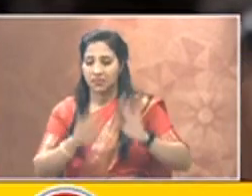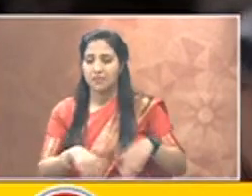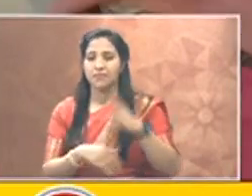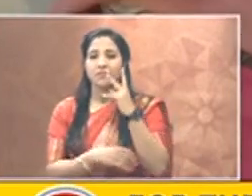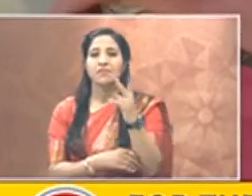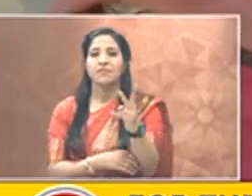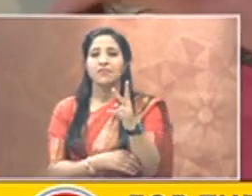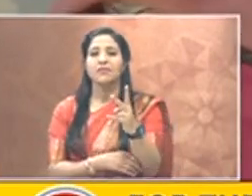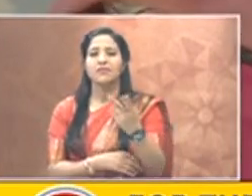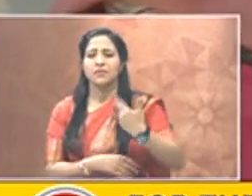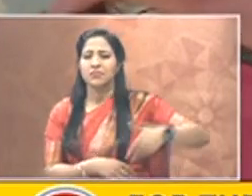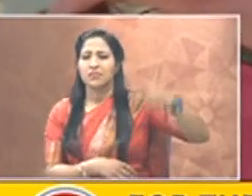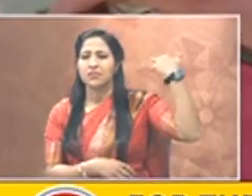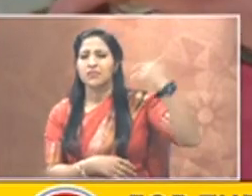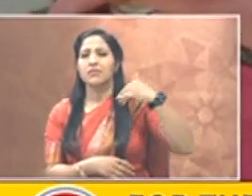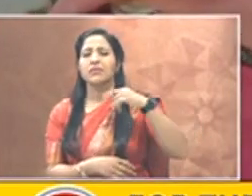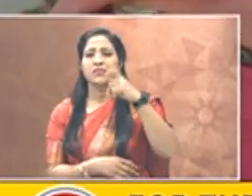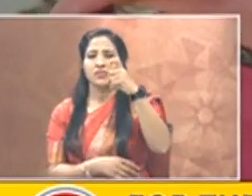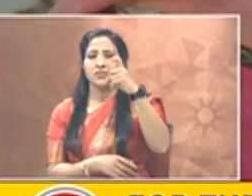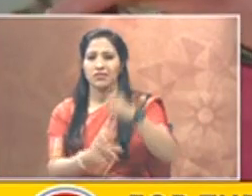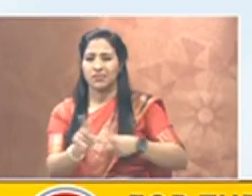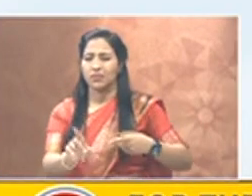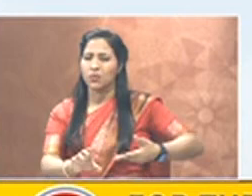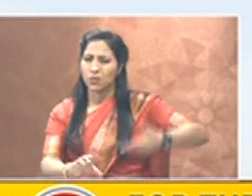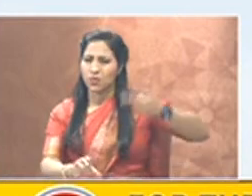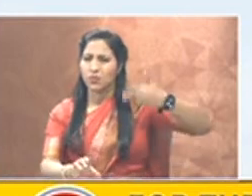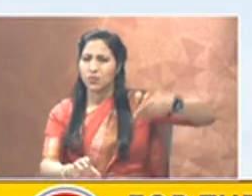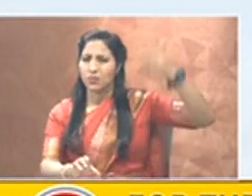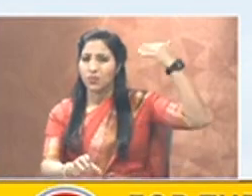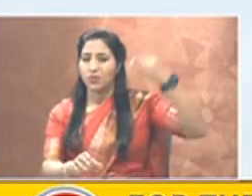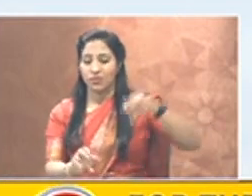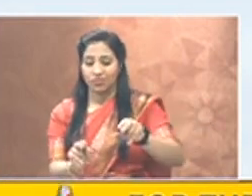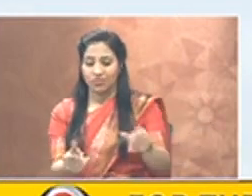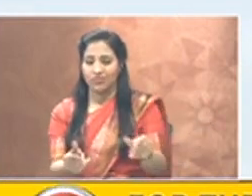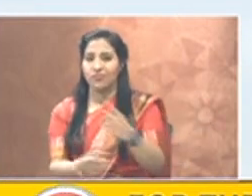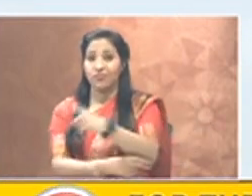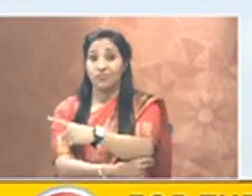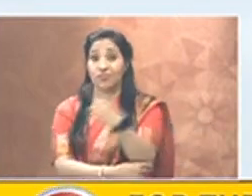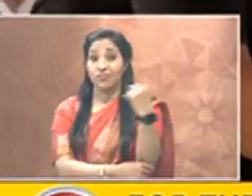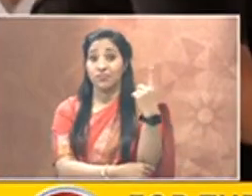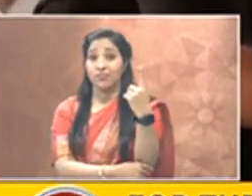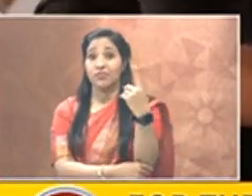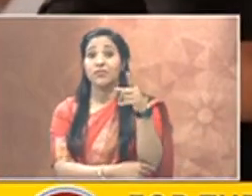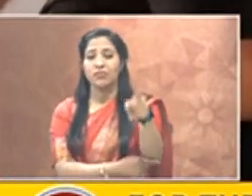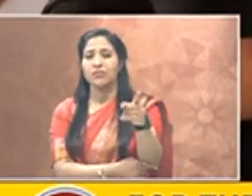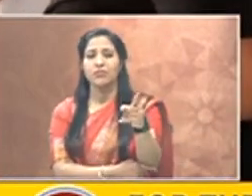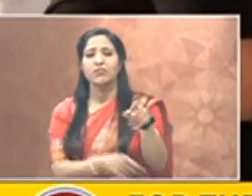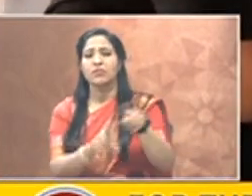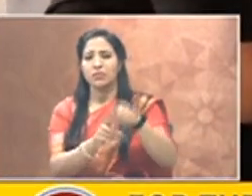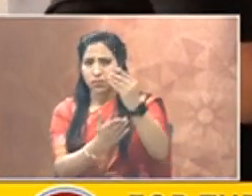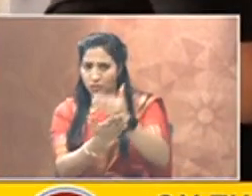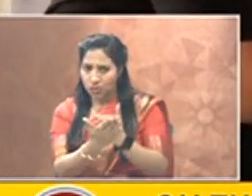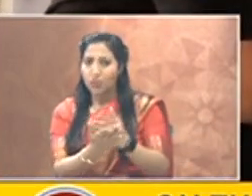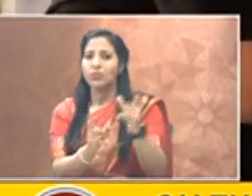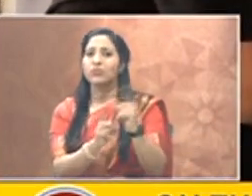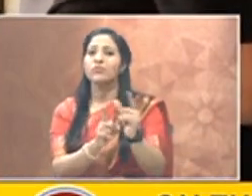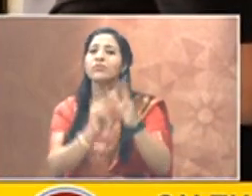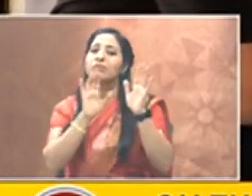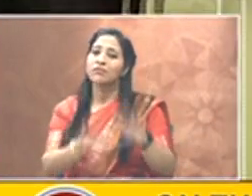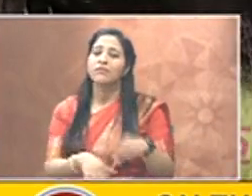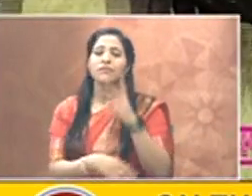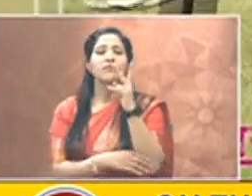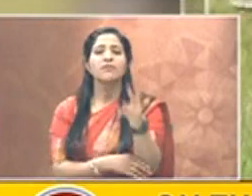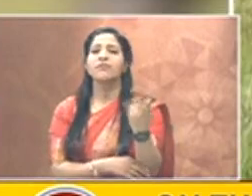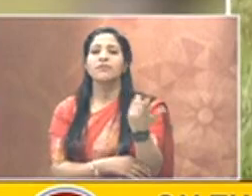है। बीते करीब 7 वर्षों से यहाँ रेडियो पर एक लोकप्रिय कार्यक्रम का प्रसारण हो रहा